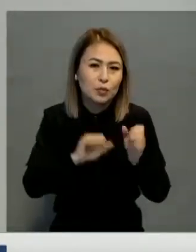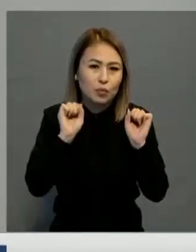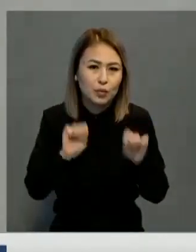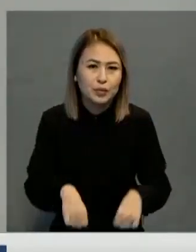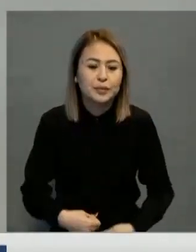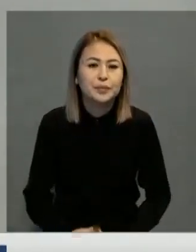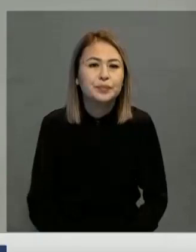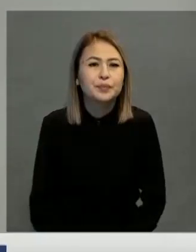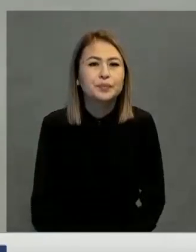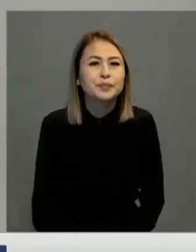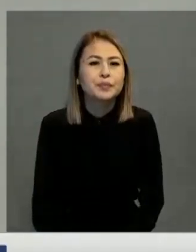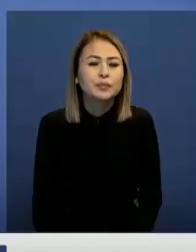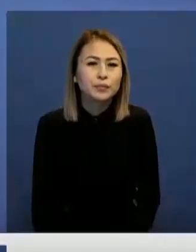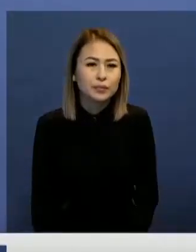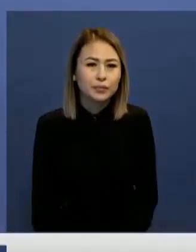деп үміттенуде.